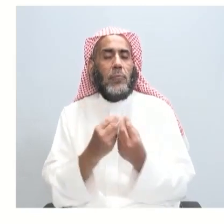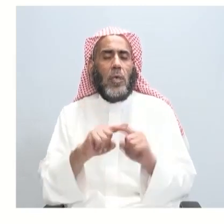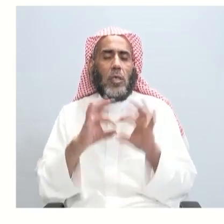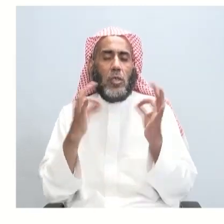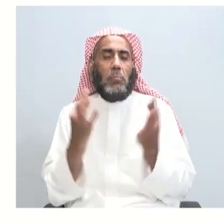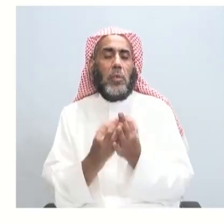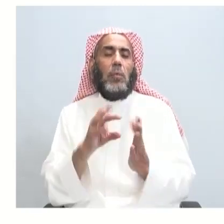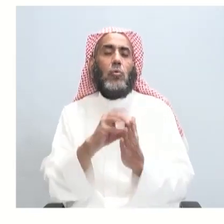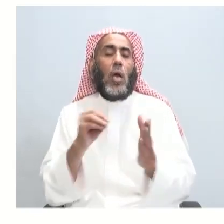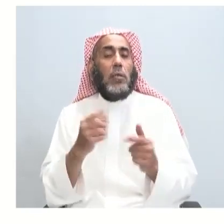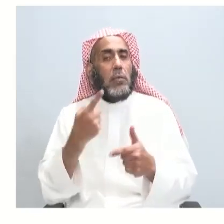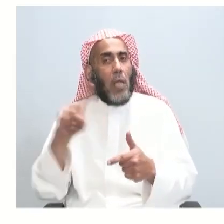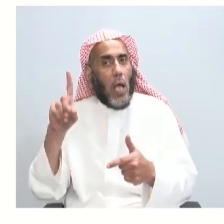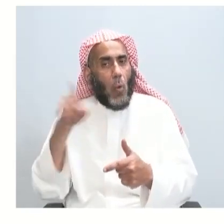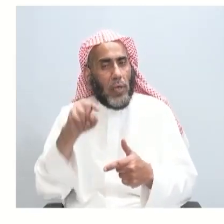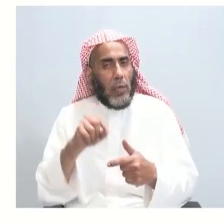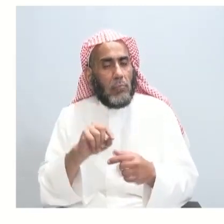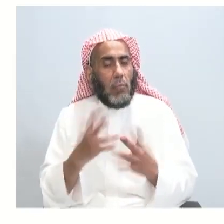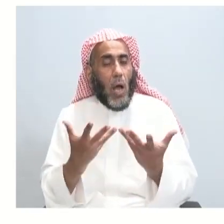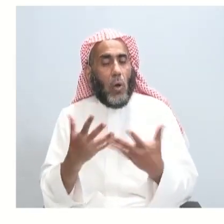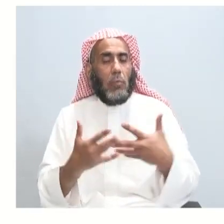جميع مشتقاته صحيح ام